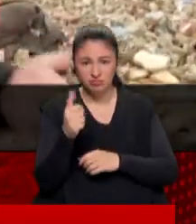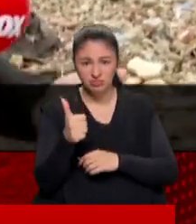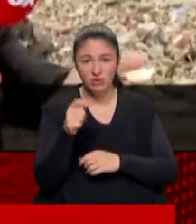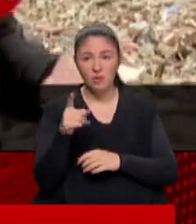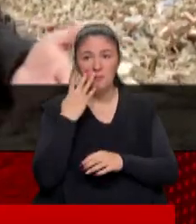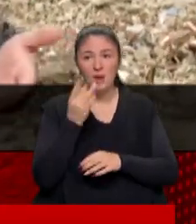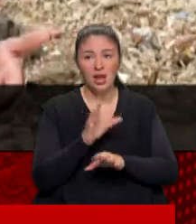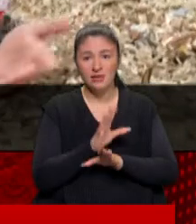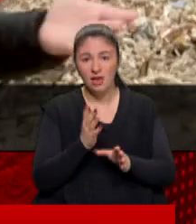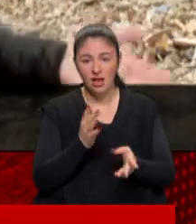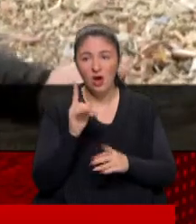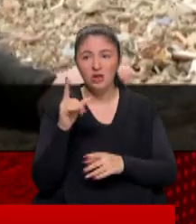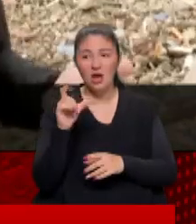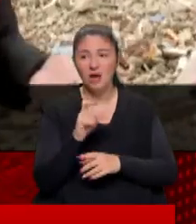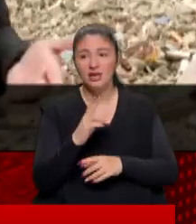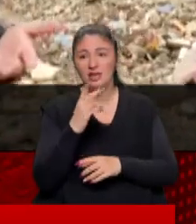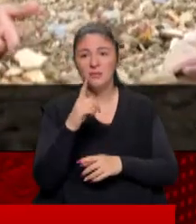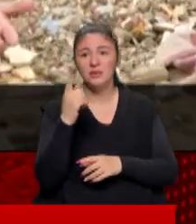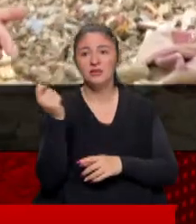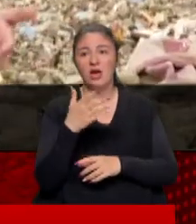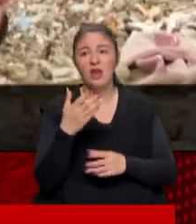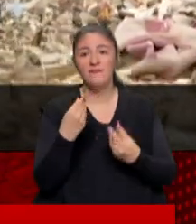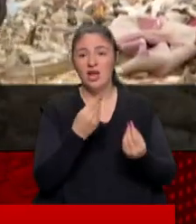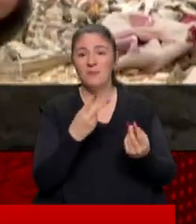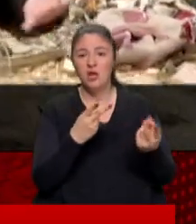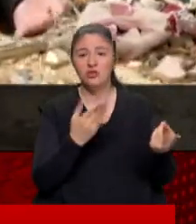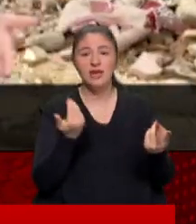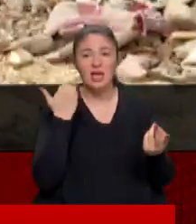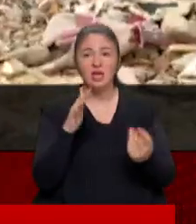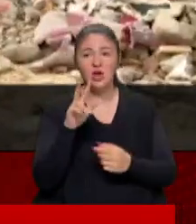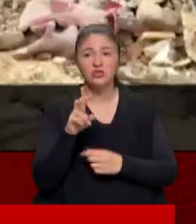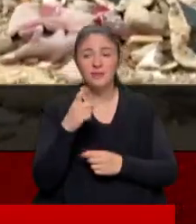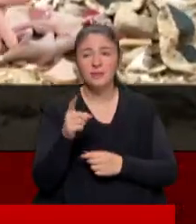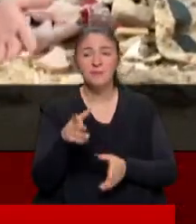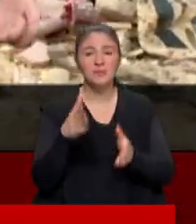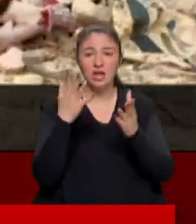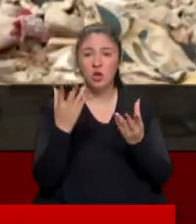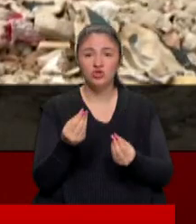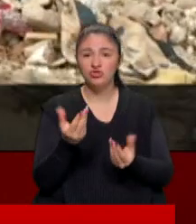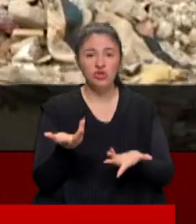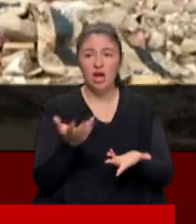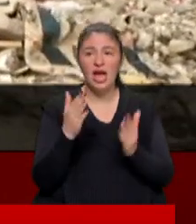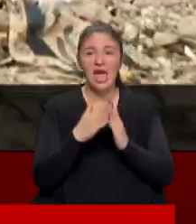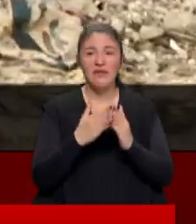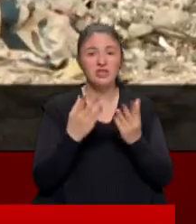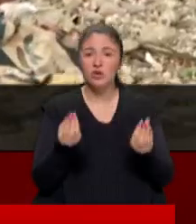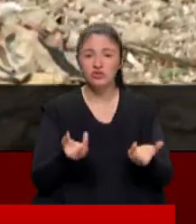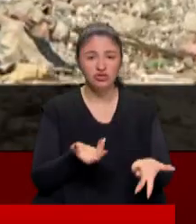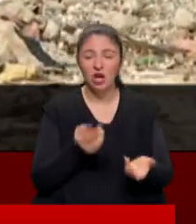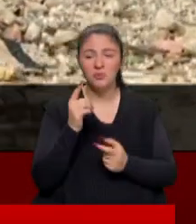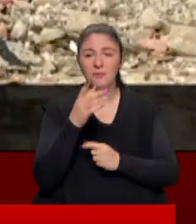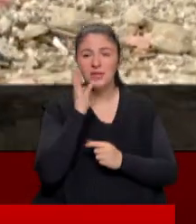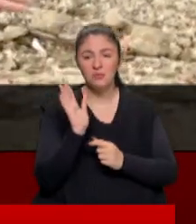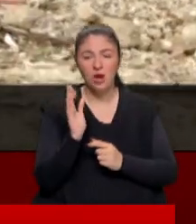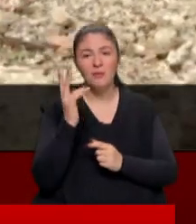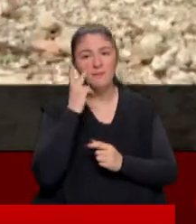O henüz belli değil. 10 ayda 7 bin bina teslim edilebiliyorsa geriye kalan 38 bin bina ne olacak? 38 bin konut ne olacak? Bu henüz